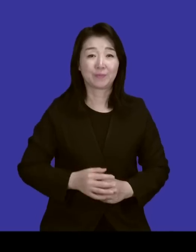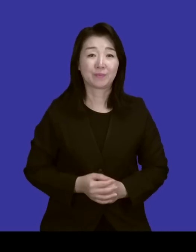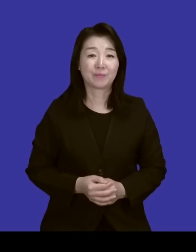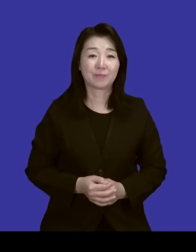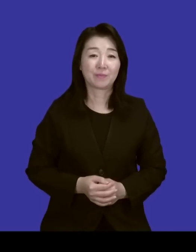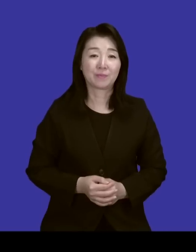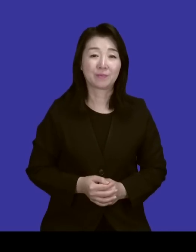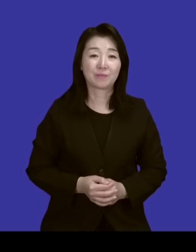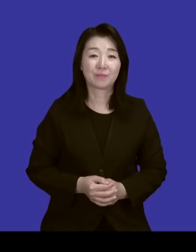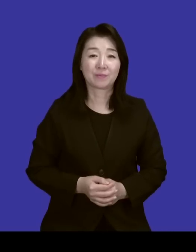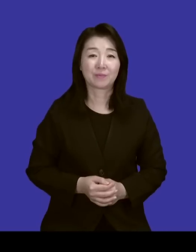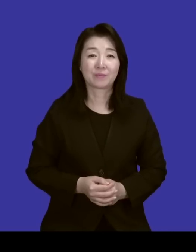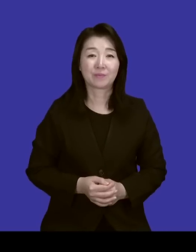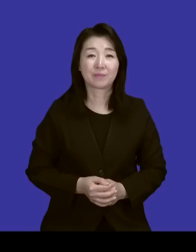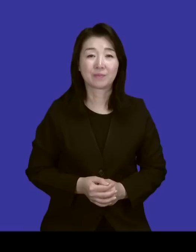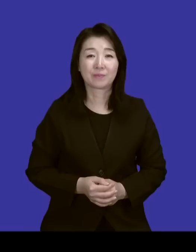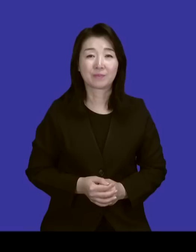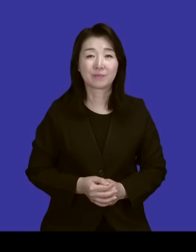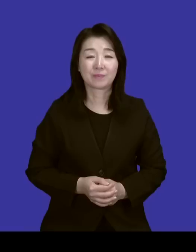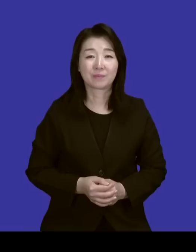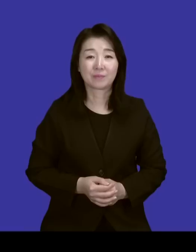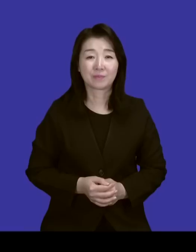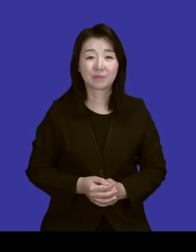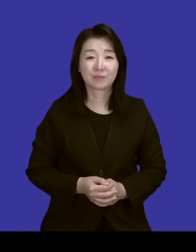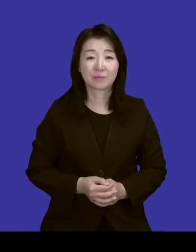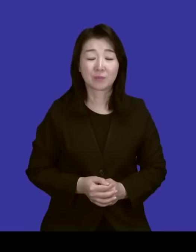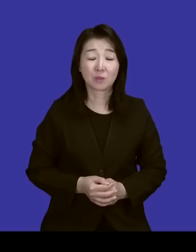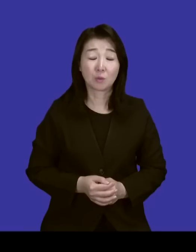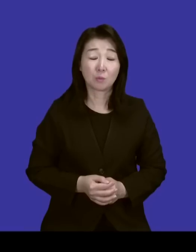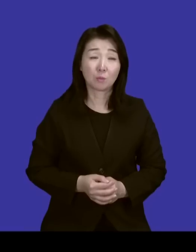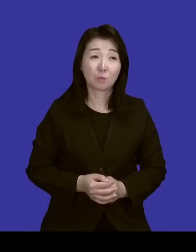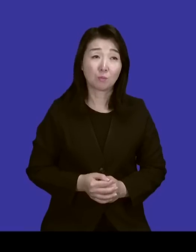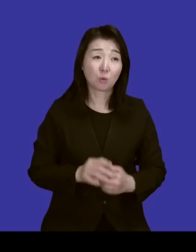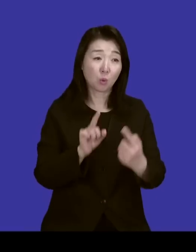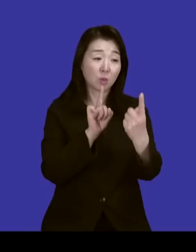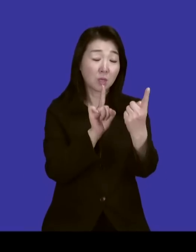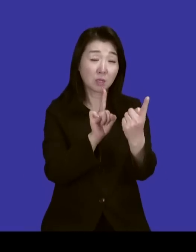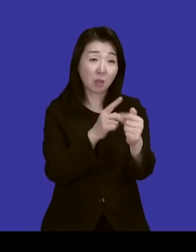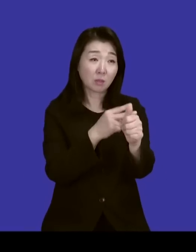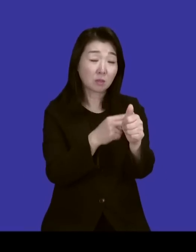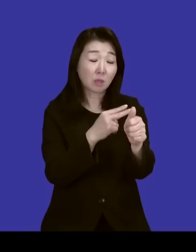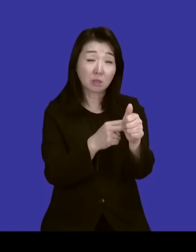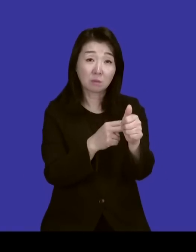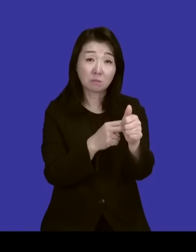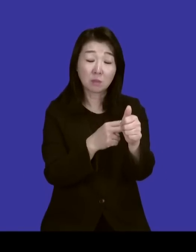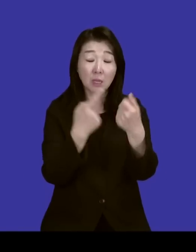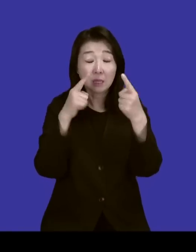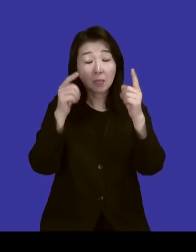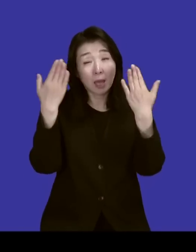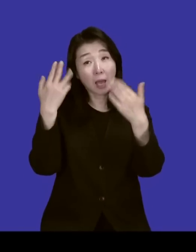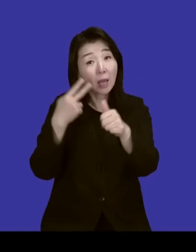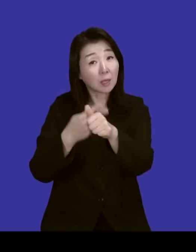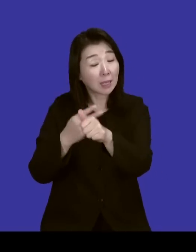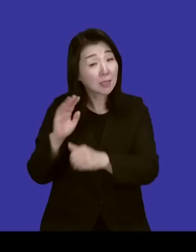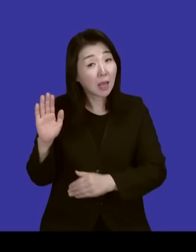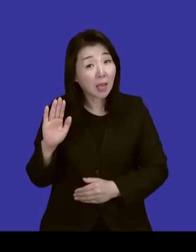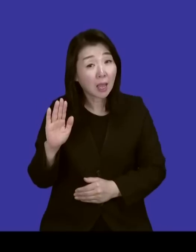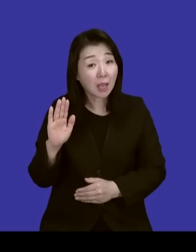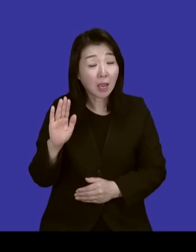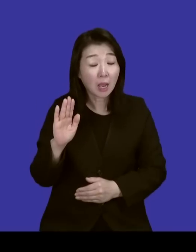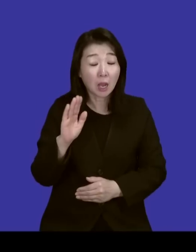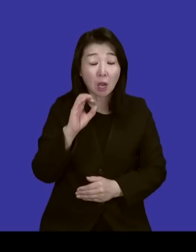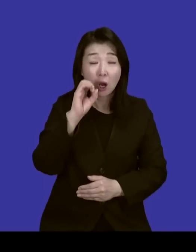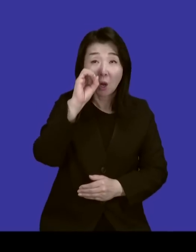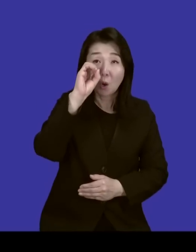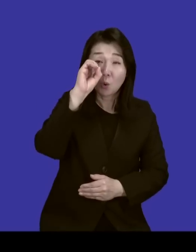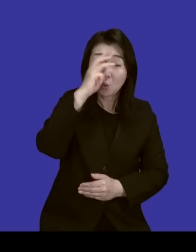잿빛 하늘로 보였군요. 그렇죠. 네. 근데 보통 과외 선생님은 대학생들이 하는 거 아닌가요? 고등학생도 과외 교사가 가능한가요? 네,